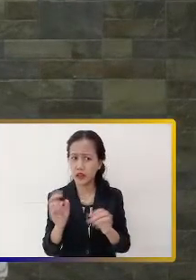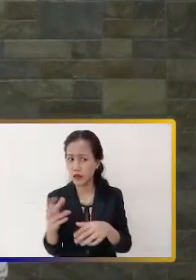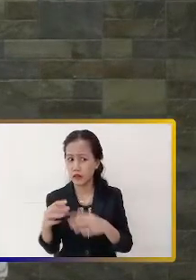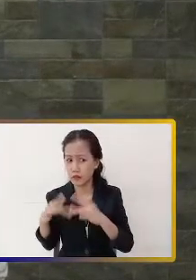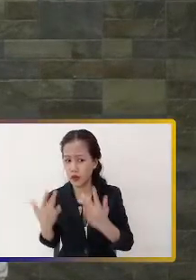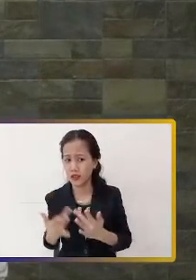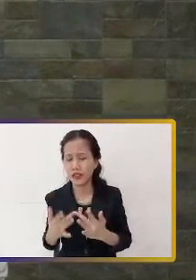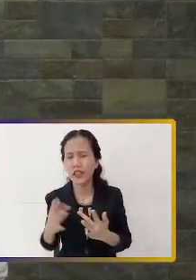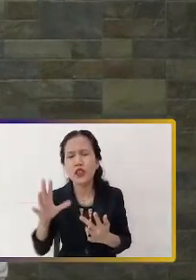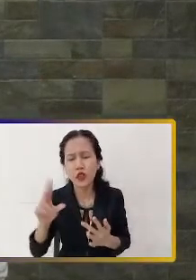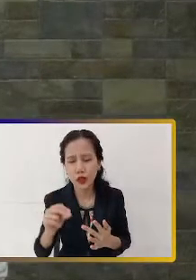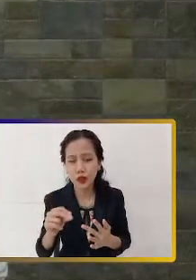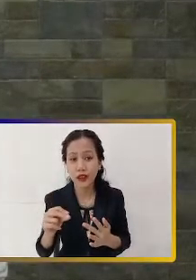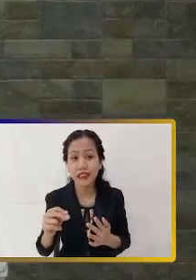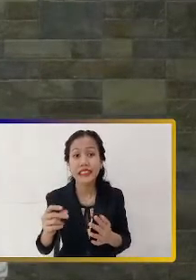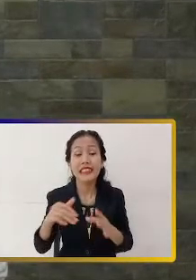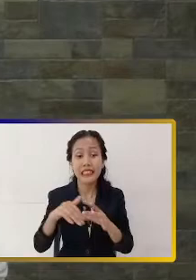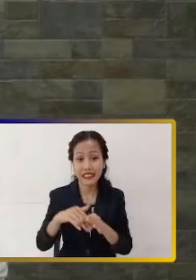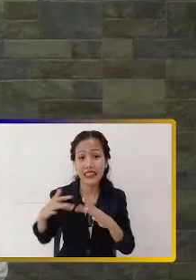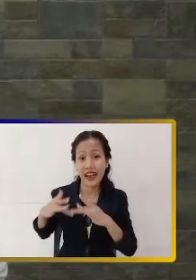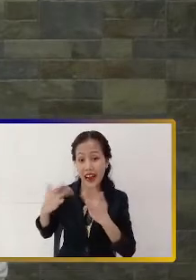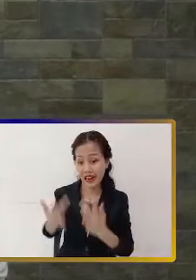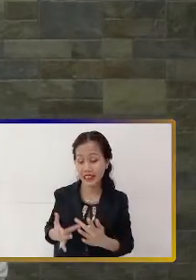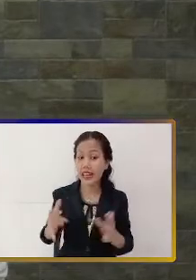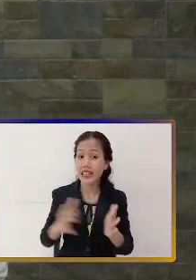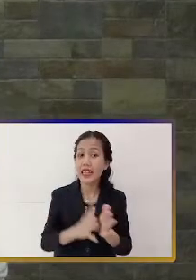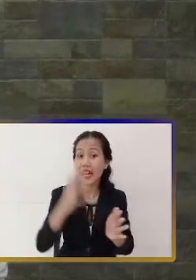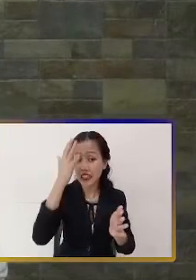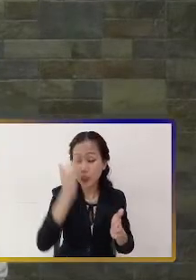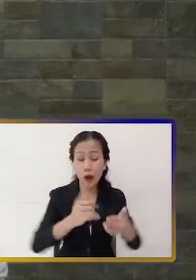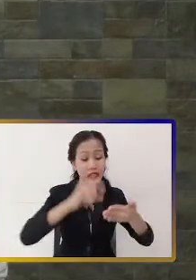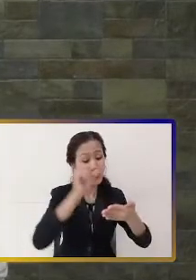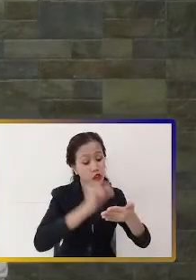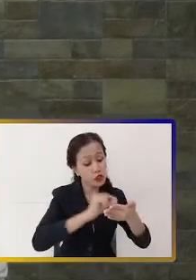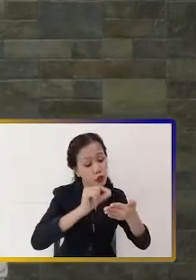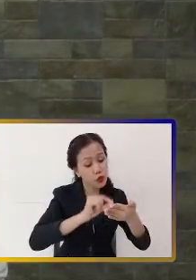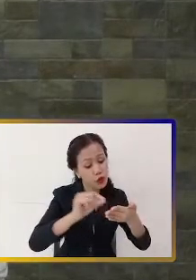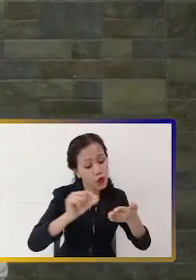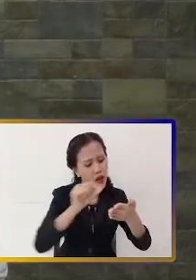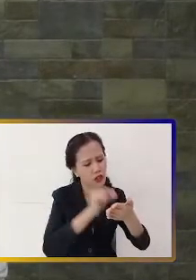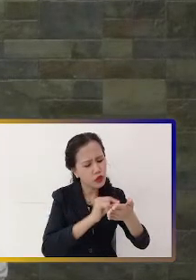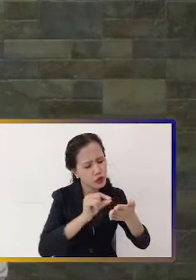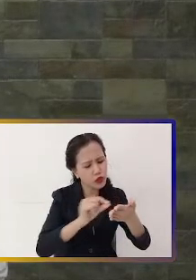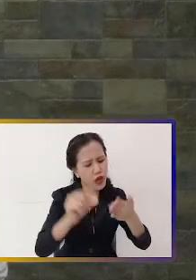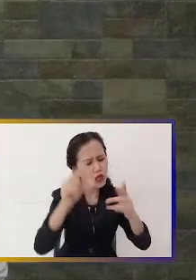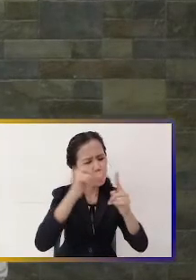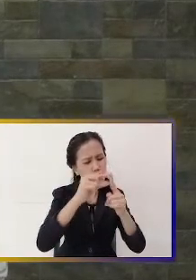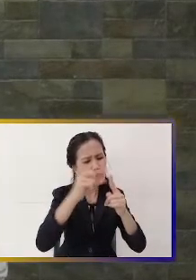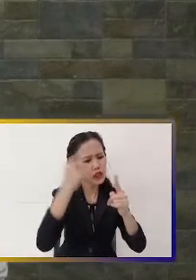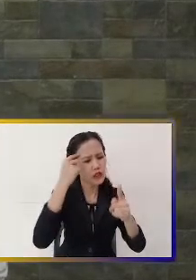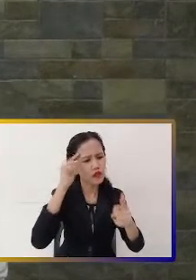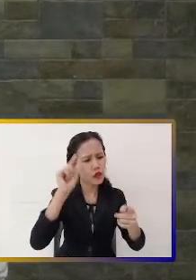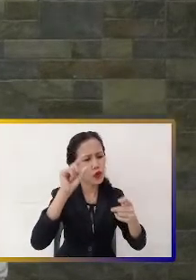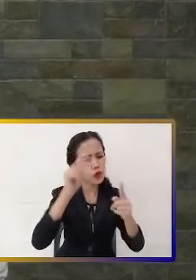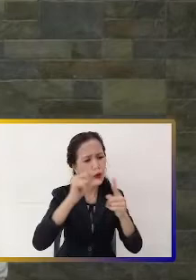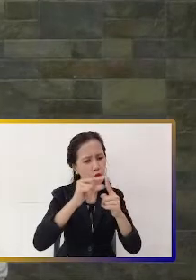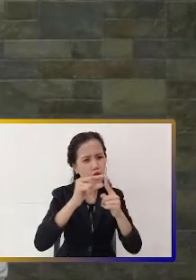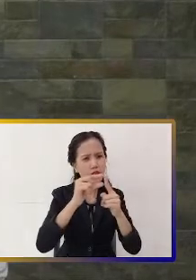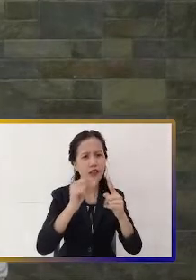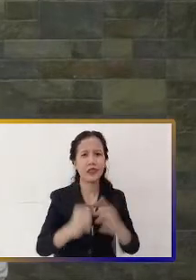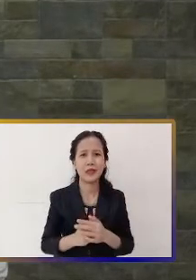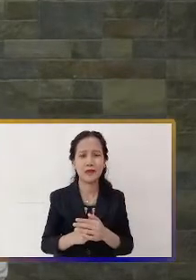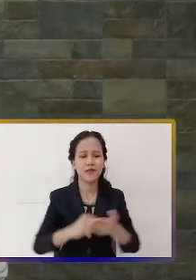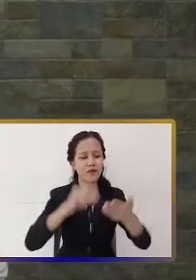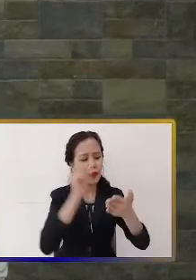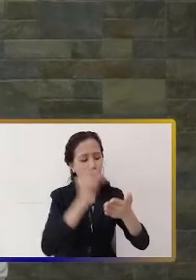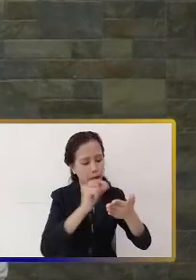nga nililista eh. Kaya nga isinusulat nga eh. Kaya nga word for word sinusulat kung gaano kaganda. You see,